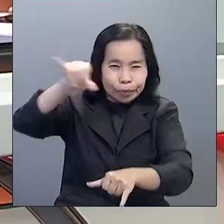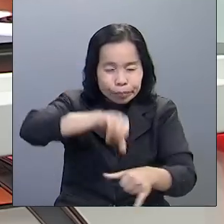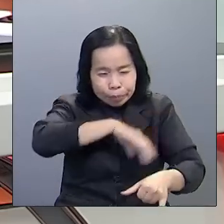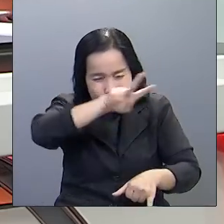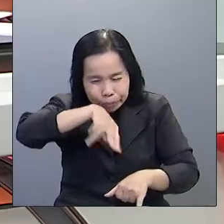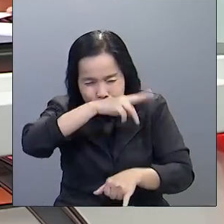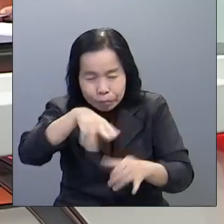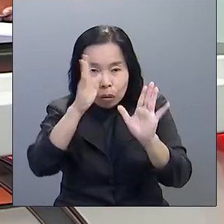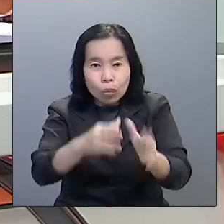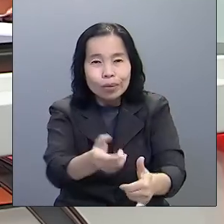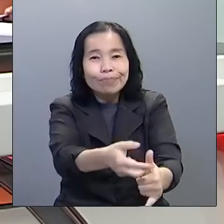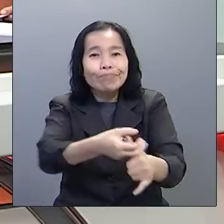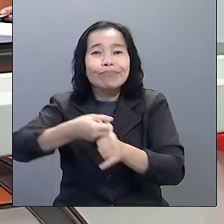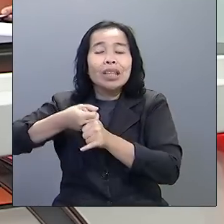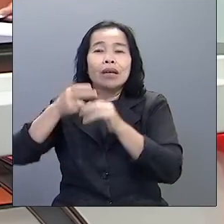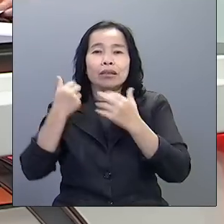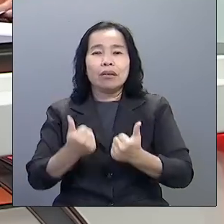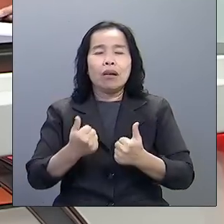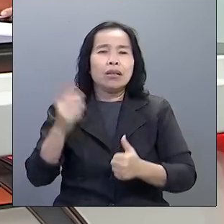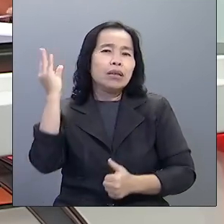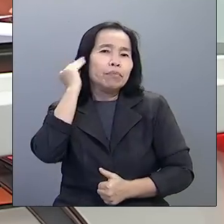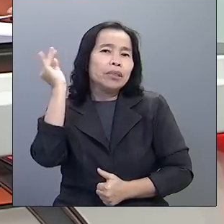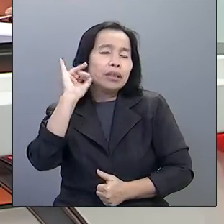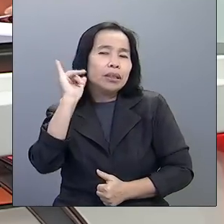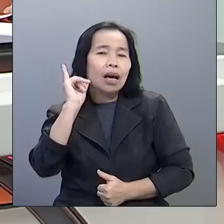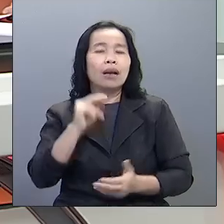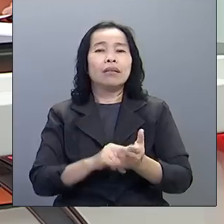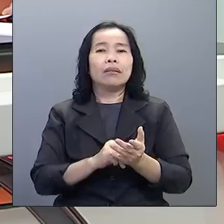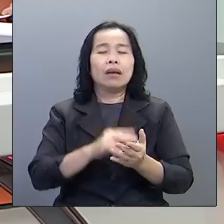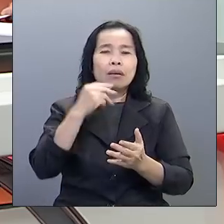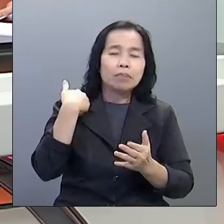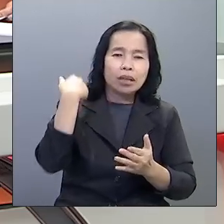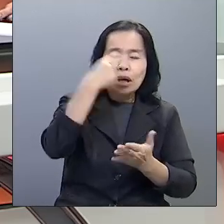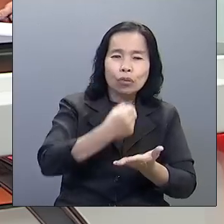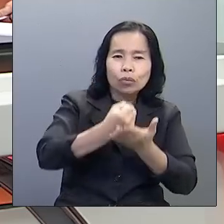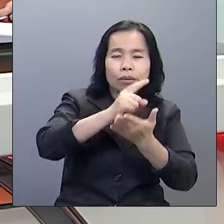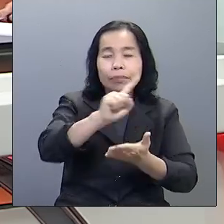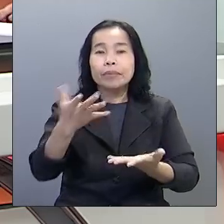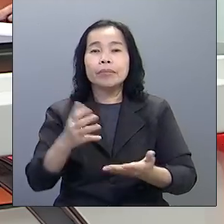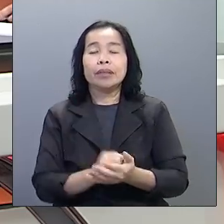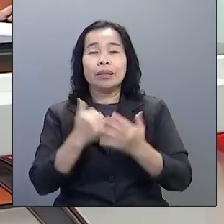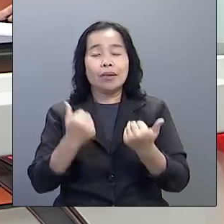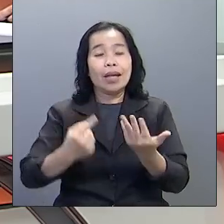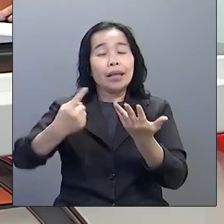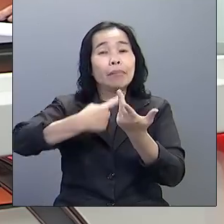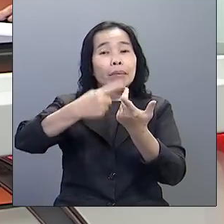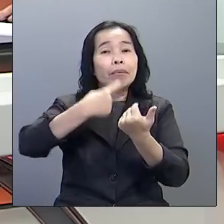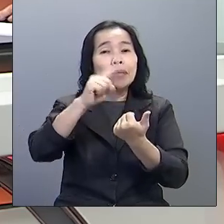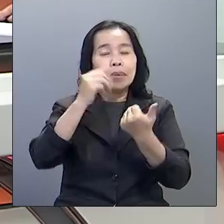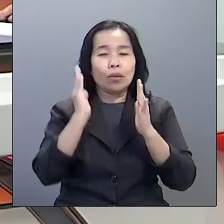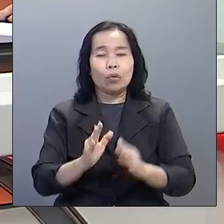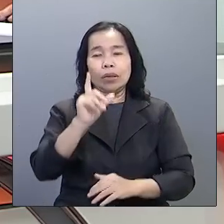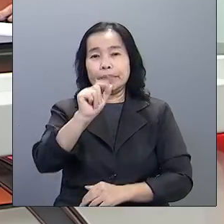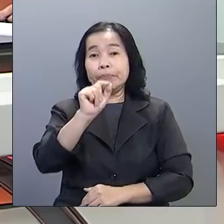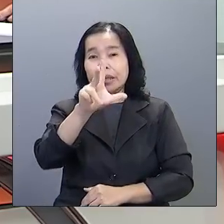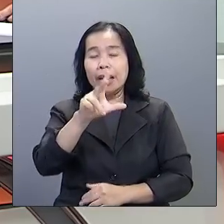ลที่ยังคงไม่ได้รับรายงานว่าขึ้นฝั่งหรือได้รับความช่วยเหลือที่ไหนนะคะตัวเลขในขณะนี้อยู่ที่23